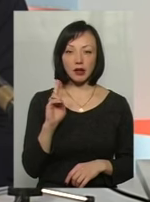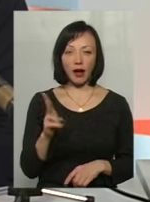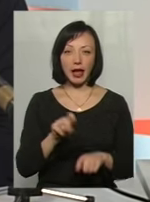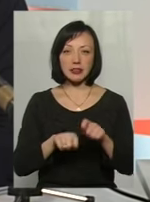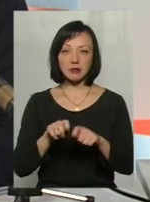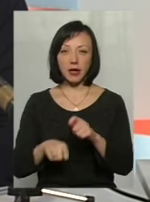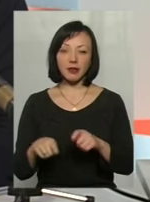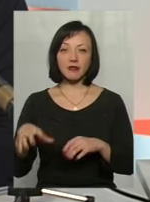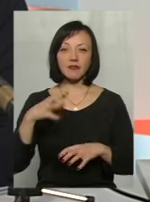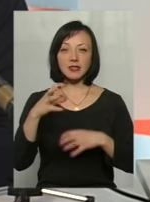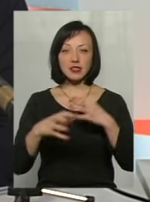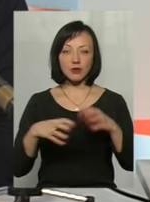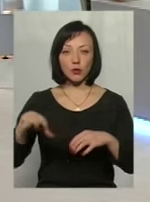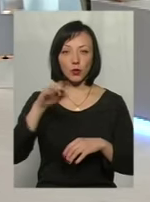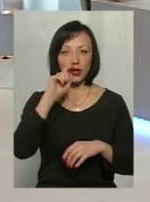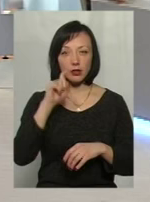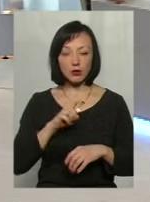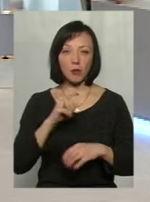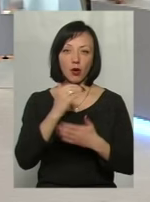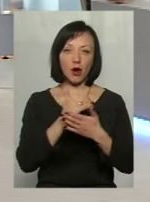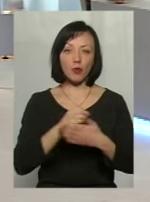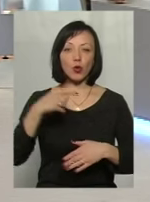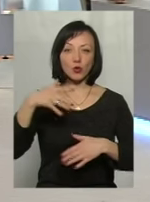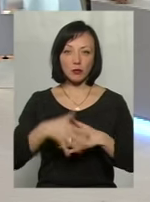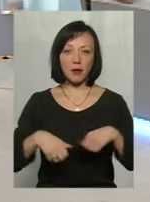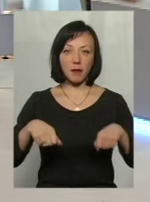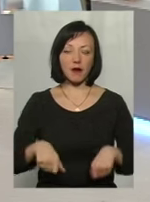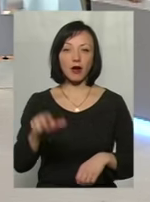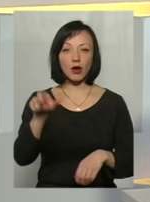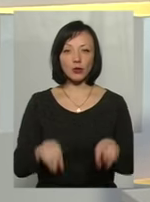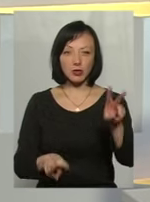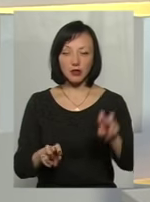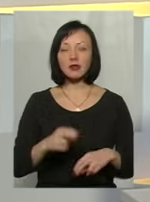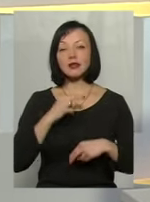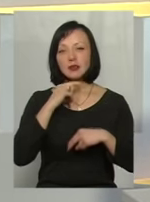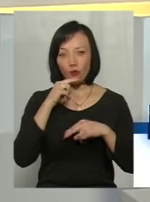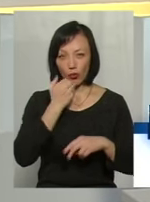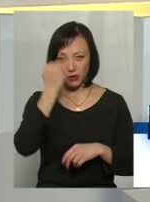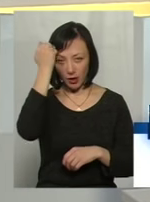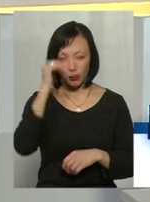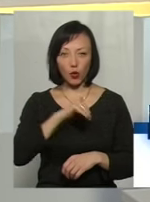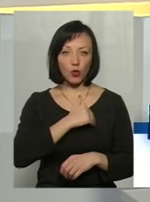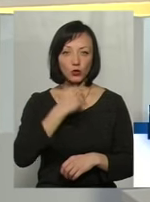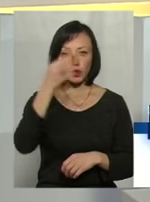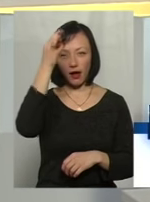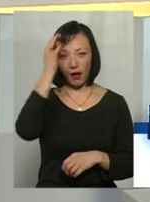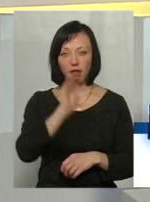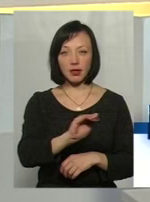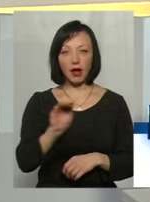освітньої програми «Розуміємо права людини». Дякую сьогодні вам за увагу і хочу нагадати,